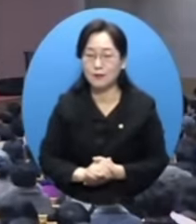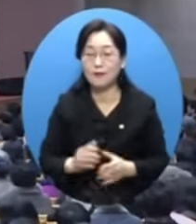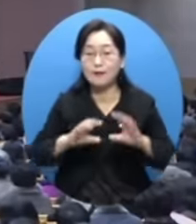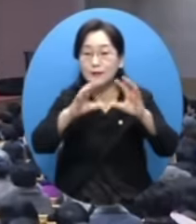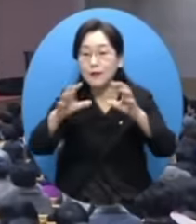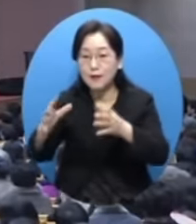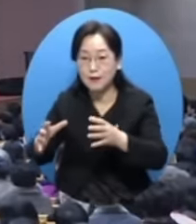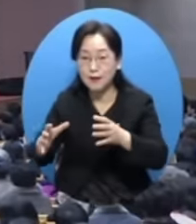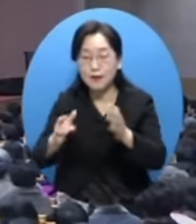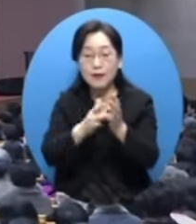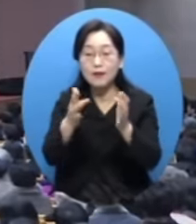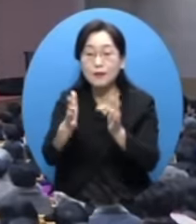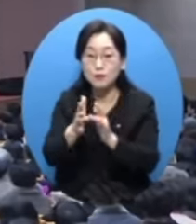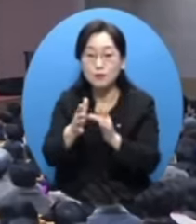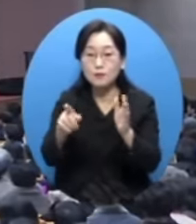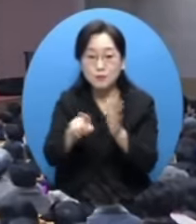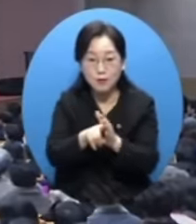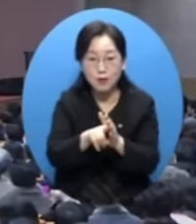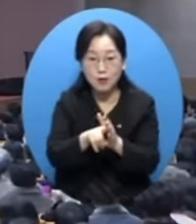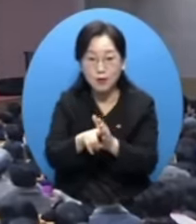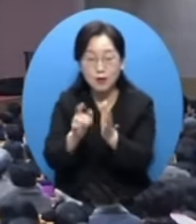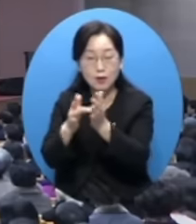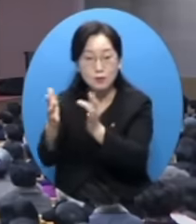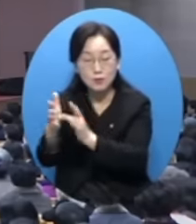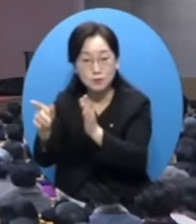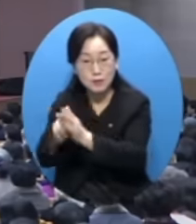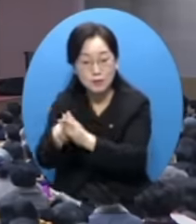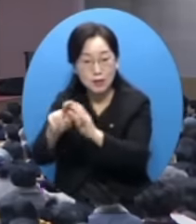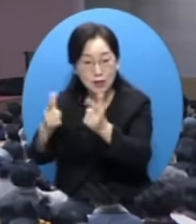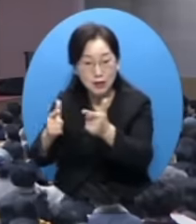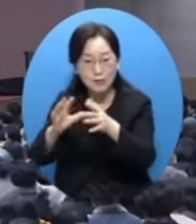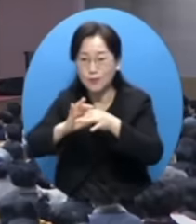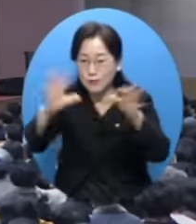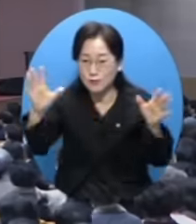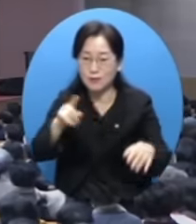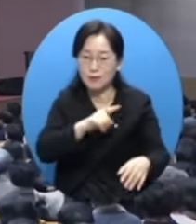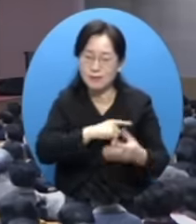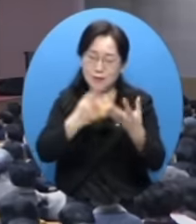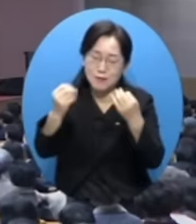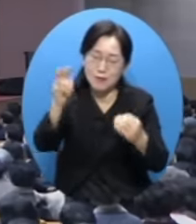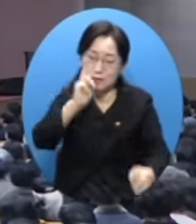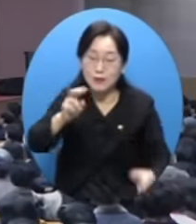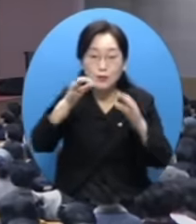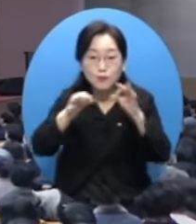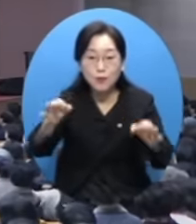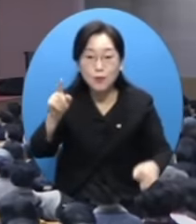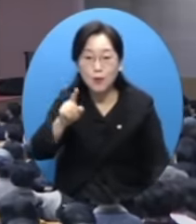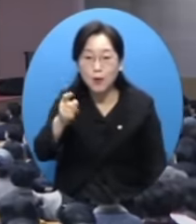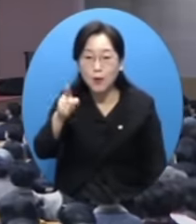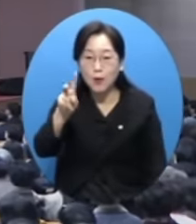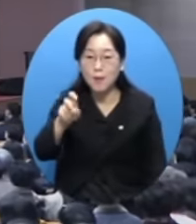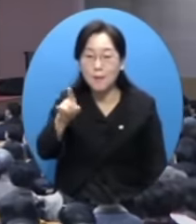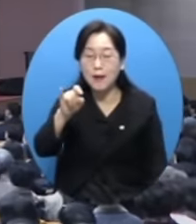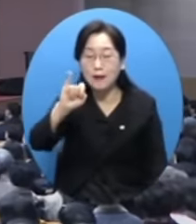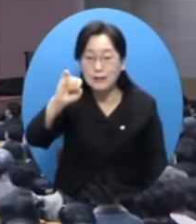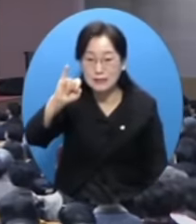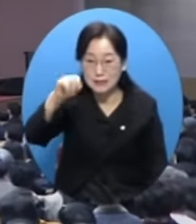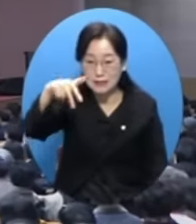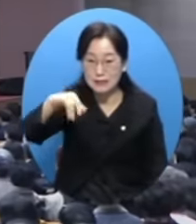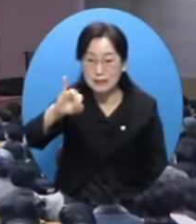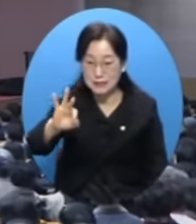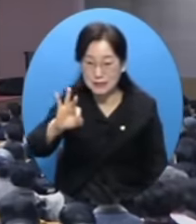세계에서 예수를 믿는 사람이든지 믿지 않은 사람이든지 가장 많이 불려지는 찬송이 어메이징 그레이스입니다. 이 어메이징